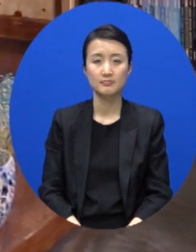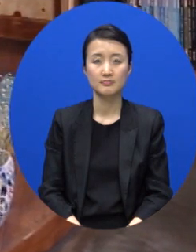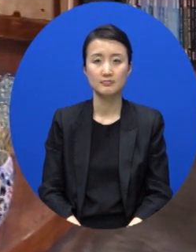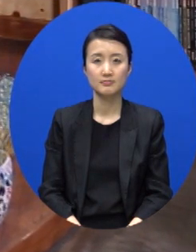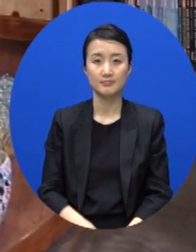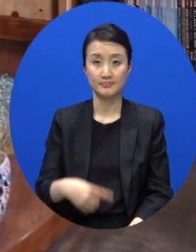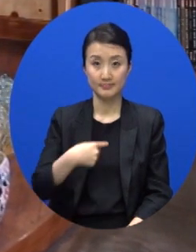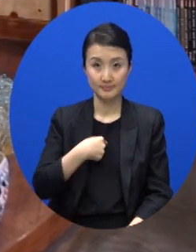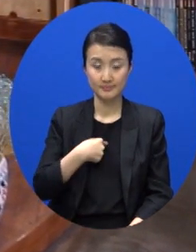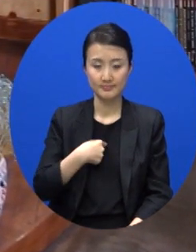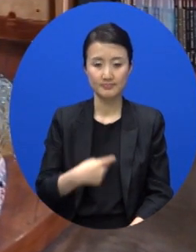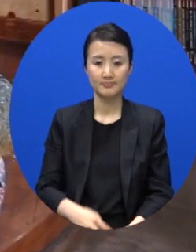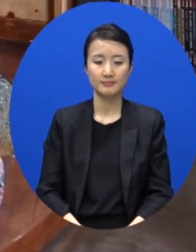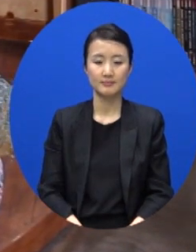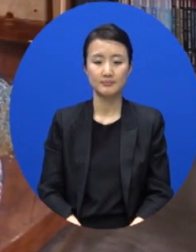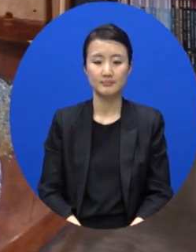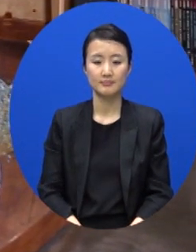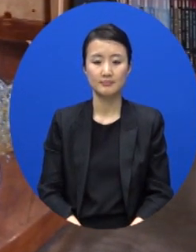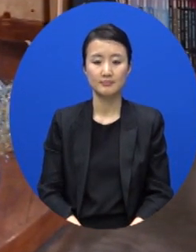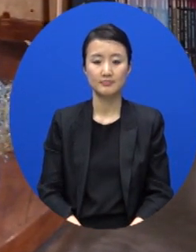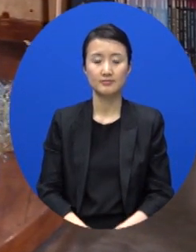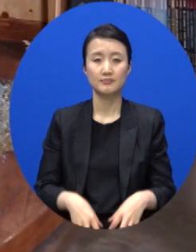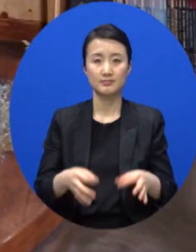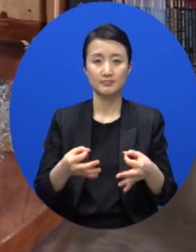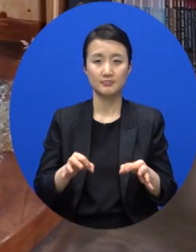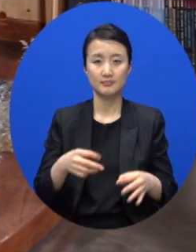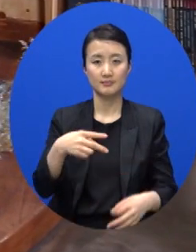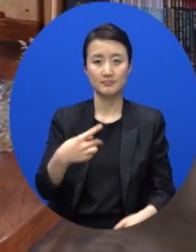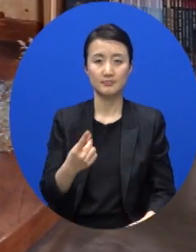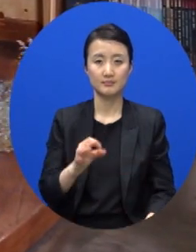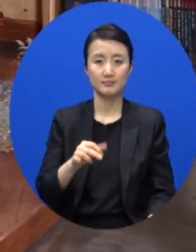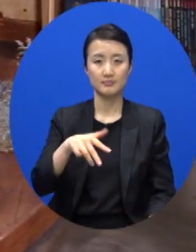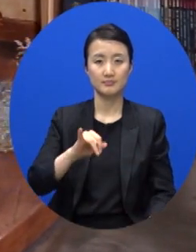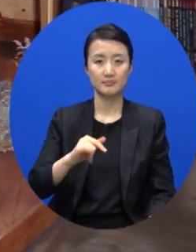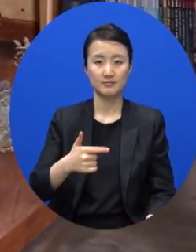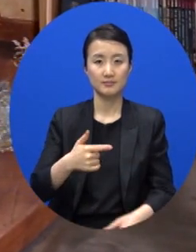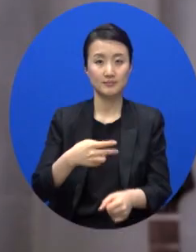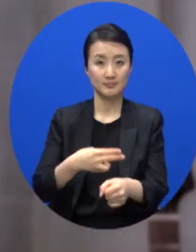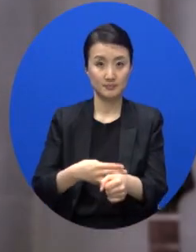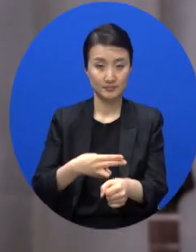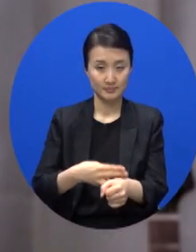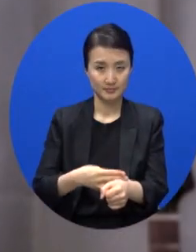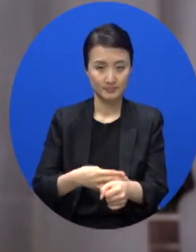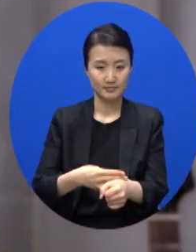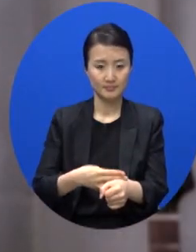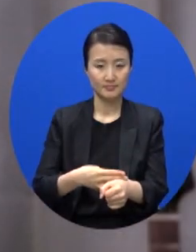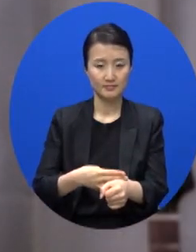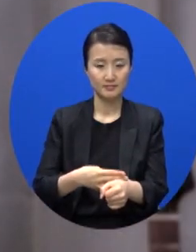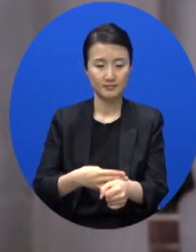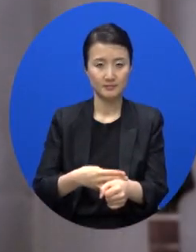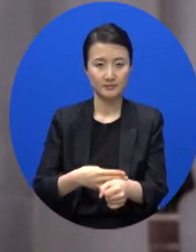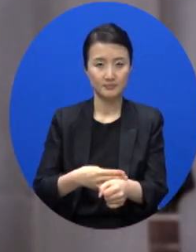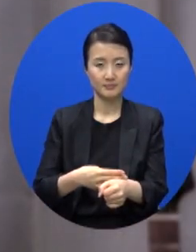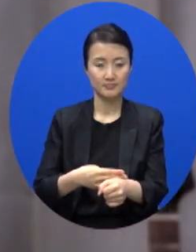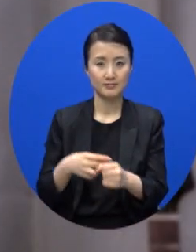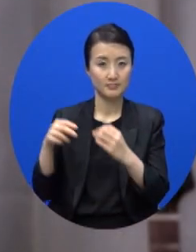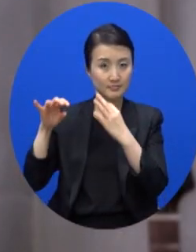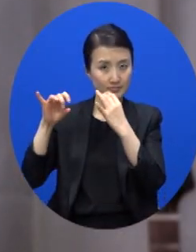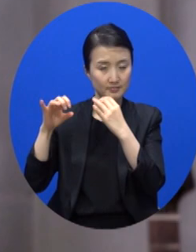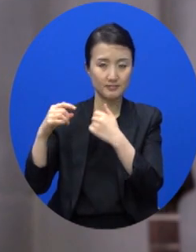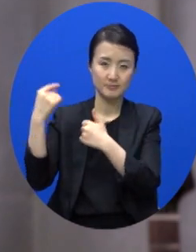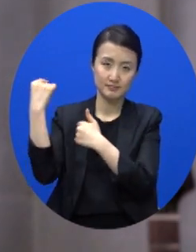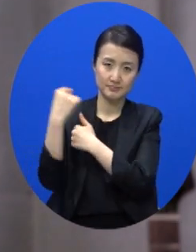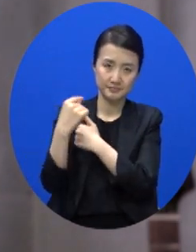그런데 저는 이제 김동진 선생님의 그 대금 자락을